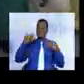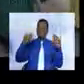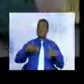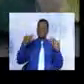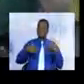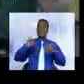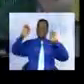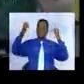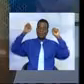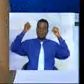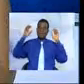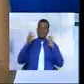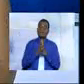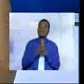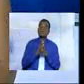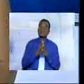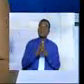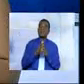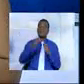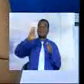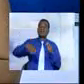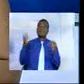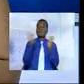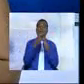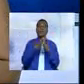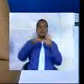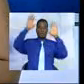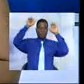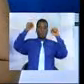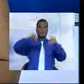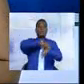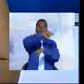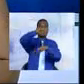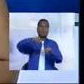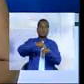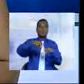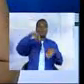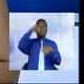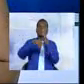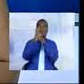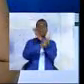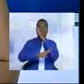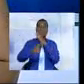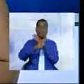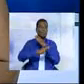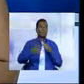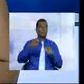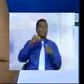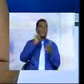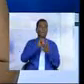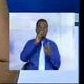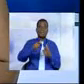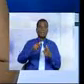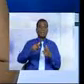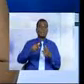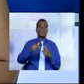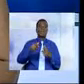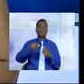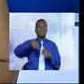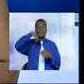le triomphe. Le dernier meeting du président de la République dans la région de Gbeke aura lieu au stade de la